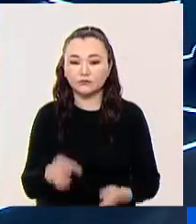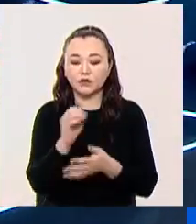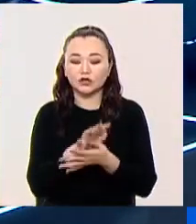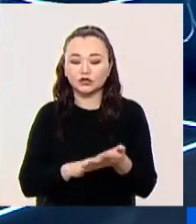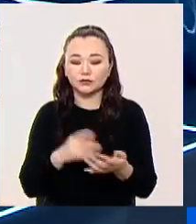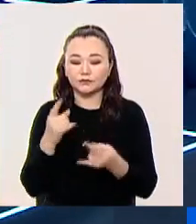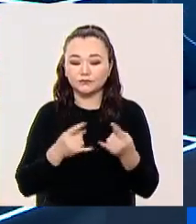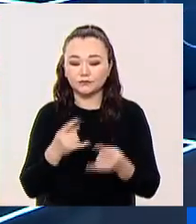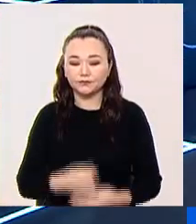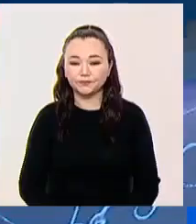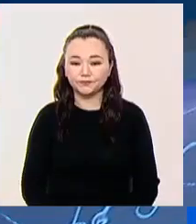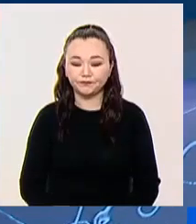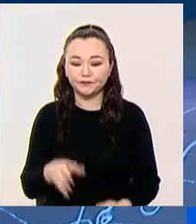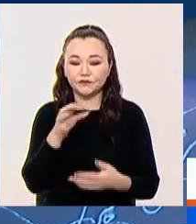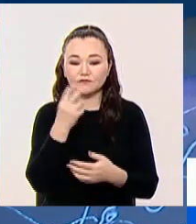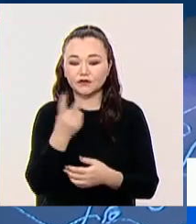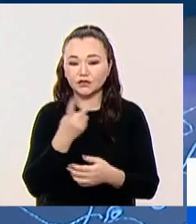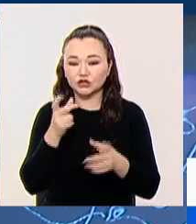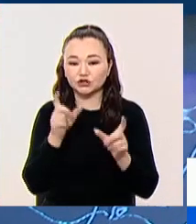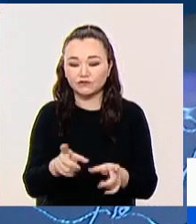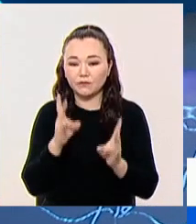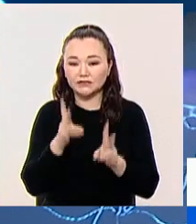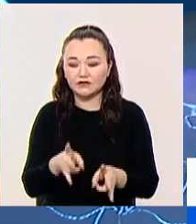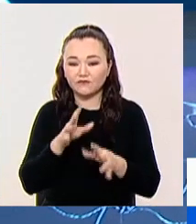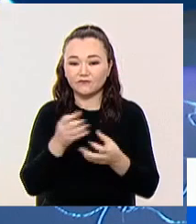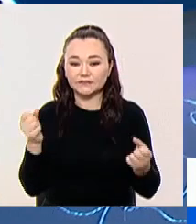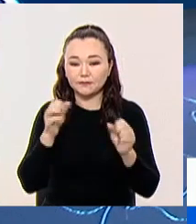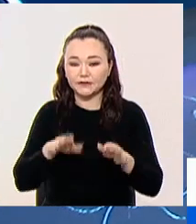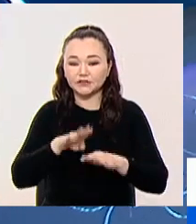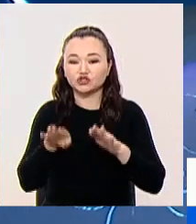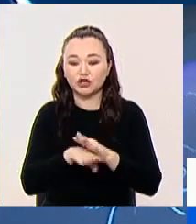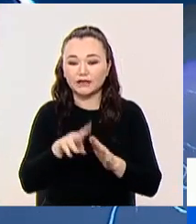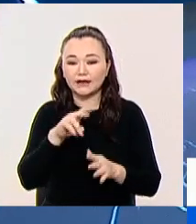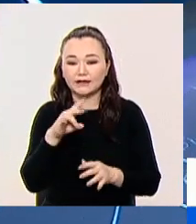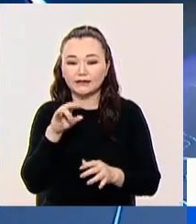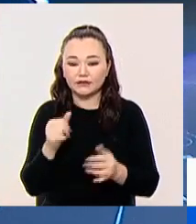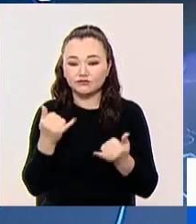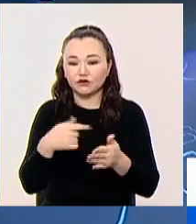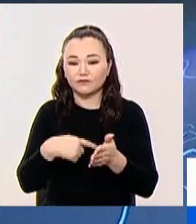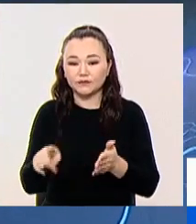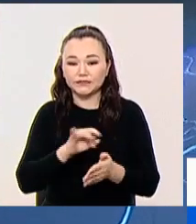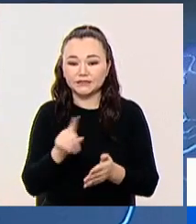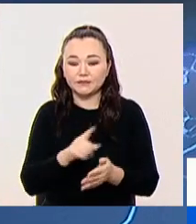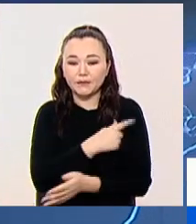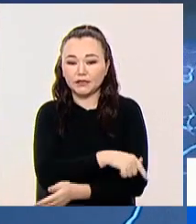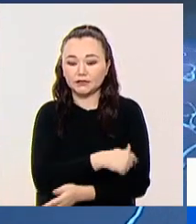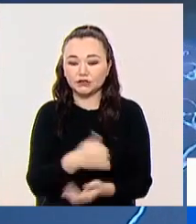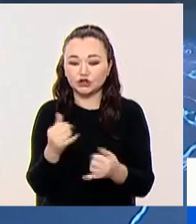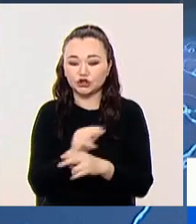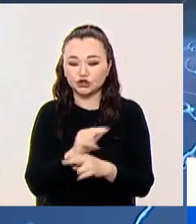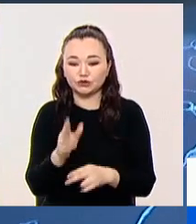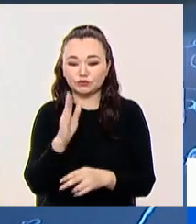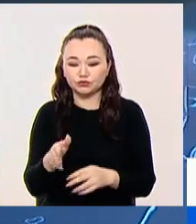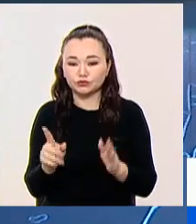Продолжаем эфир. Двоих горняков, пострадавших при взрыве на шахте Ленина, сегодня выписали из больницы. Теперь лечиться они